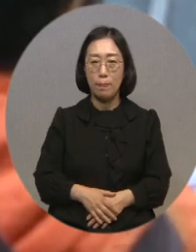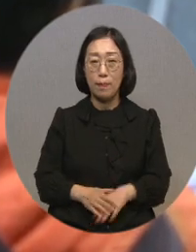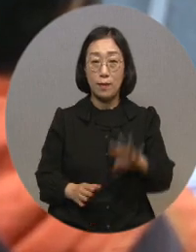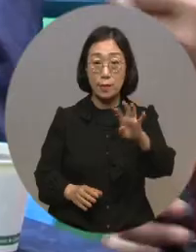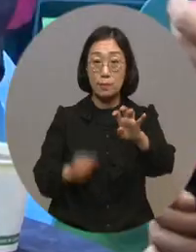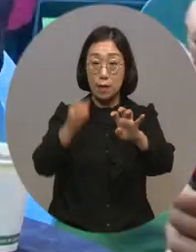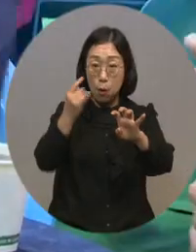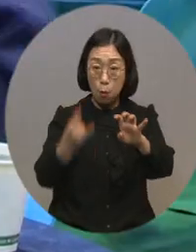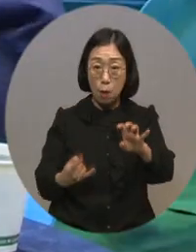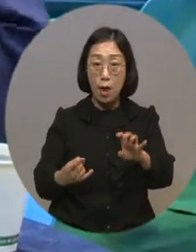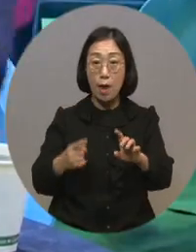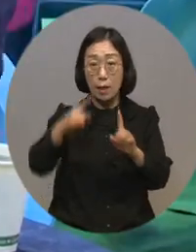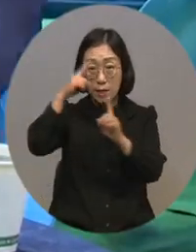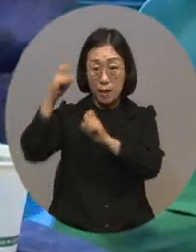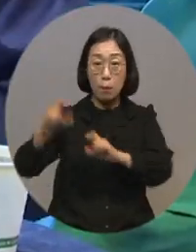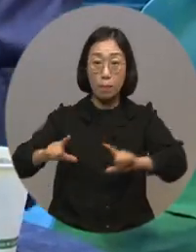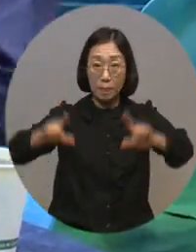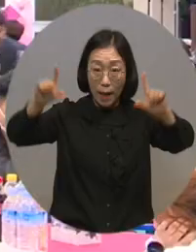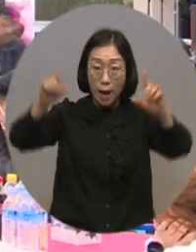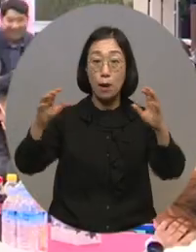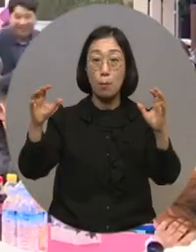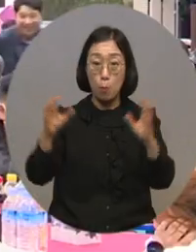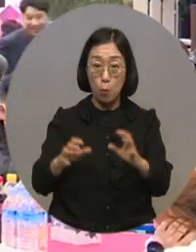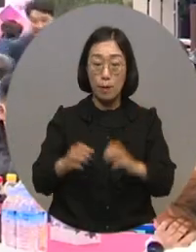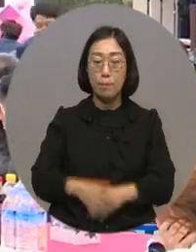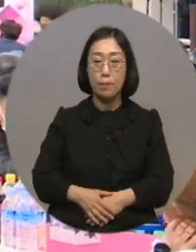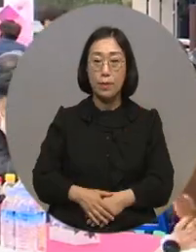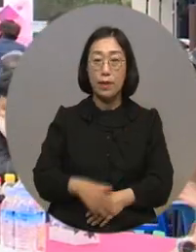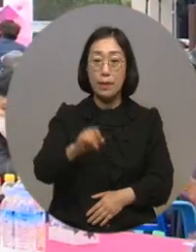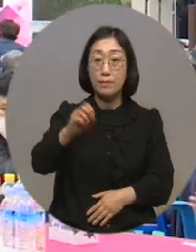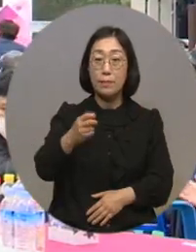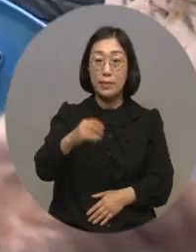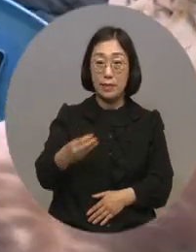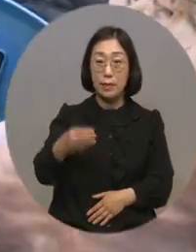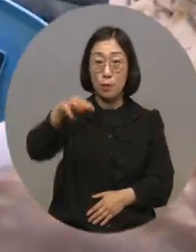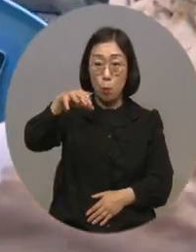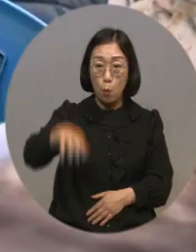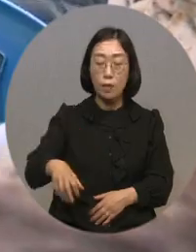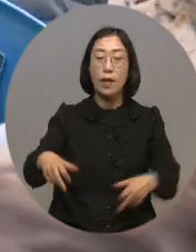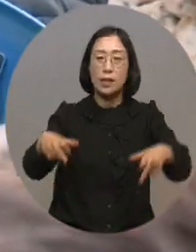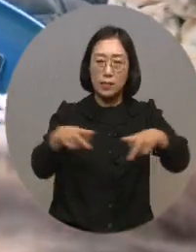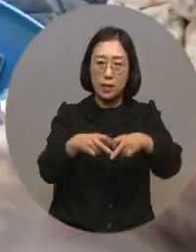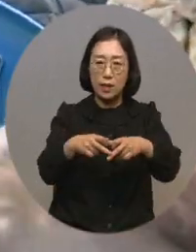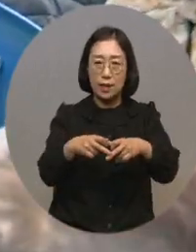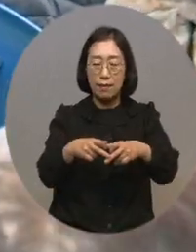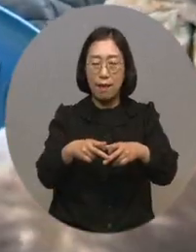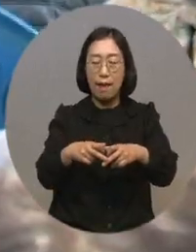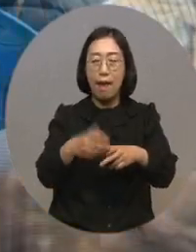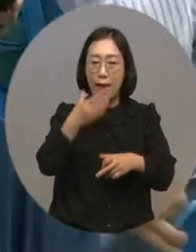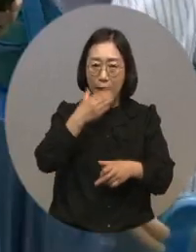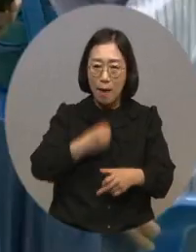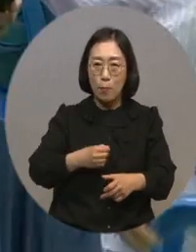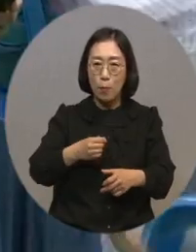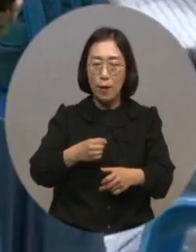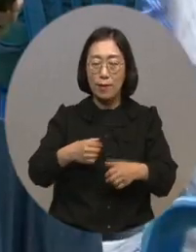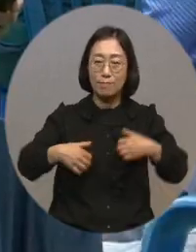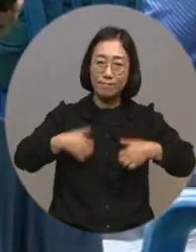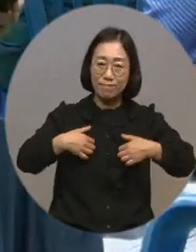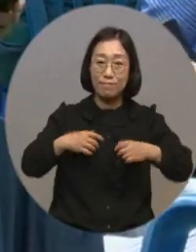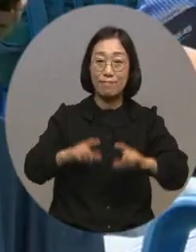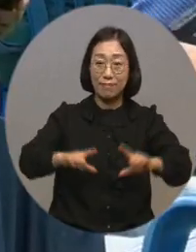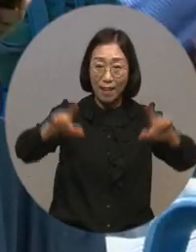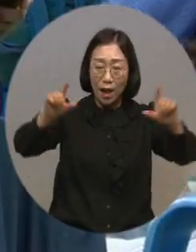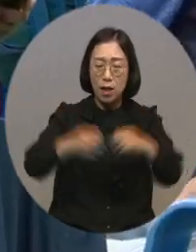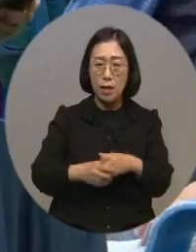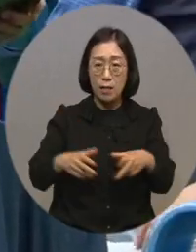제44회 장애인의 날 임실군 기념행사를 통해서 임실군 지역 장애인들에게는 활기차고 행복한 하루, 비장애인에게는